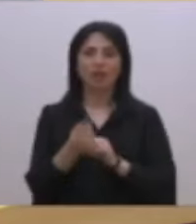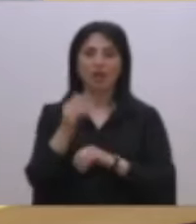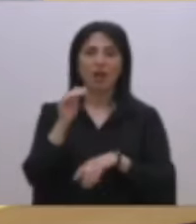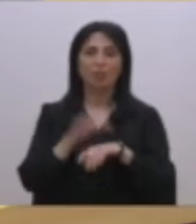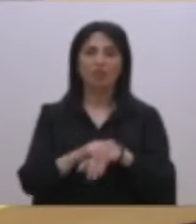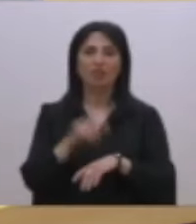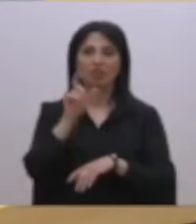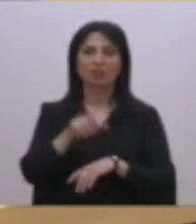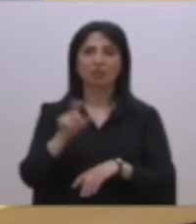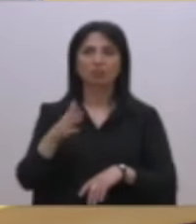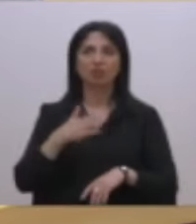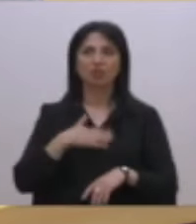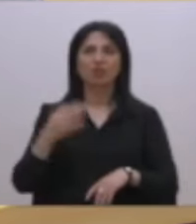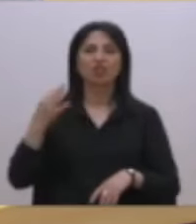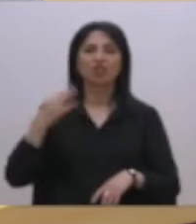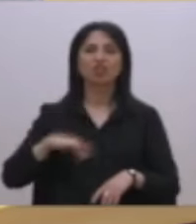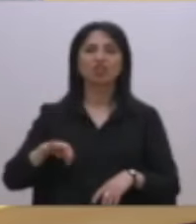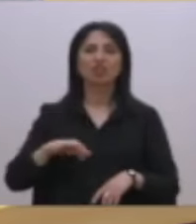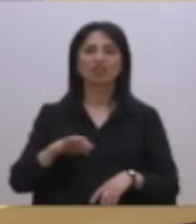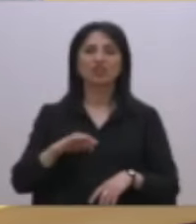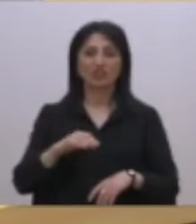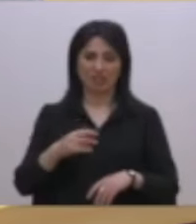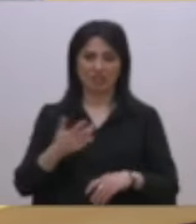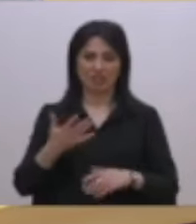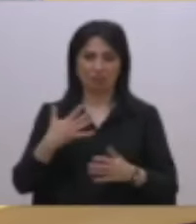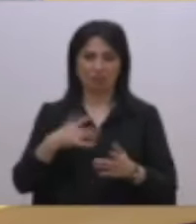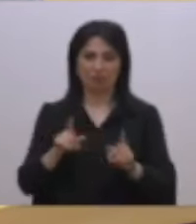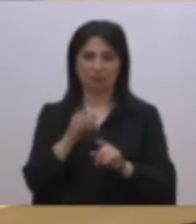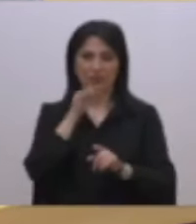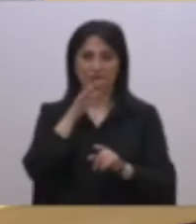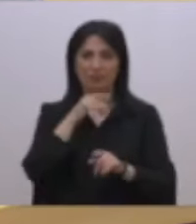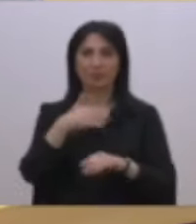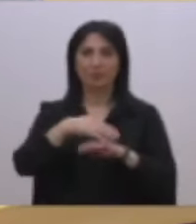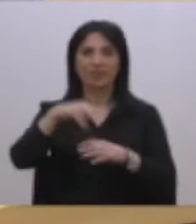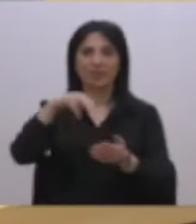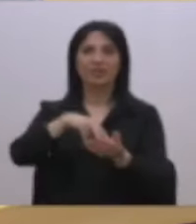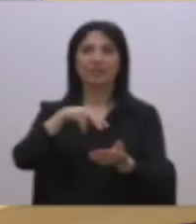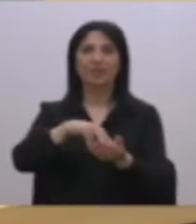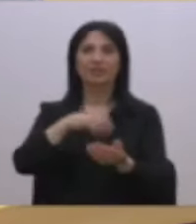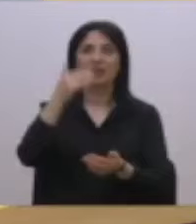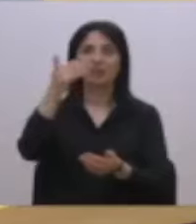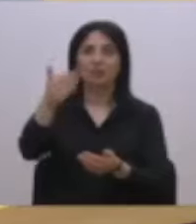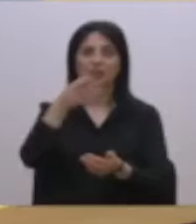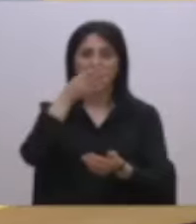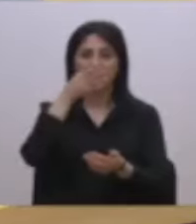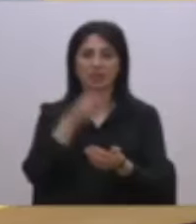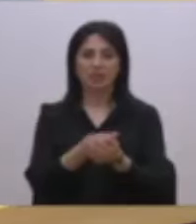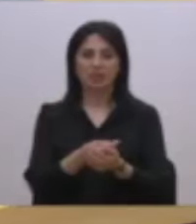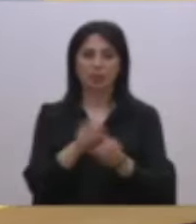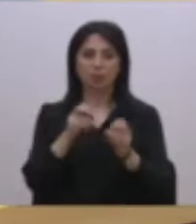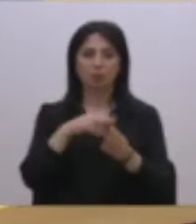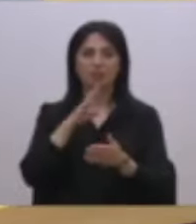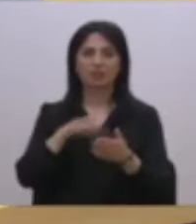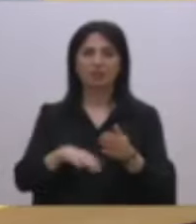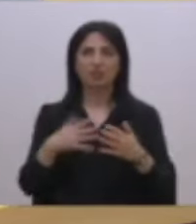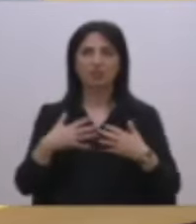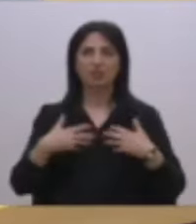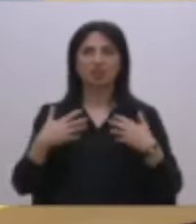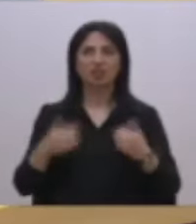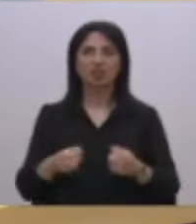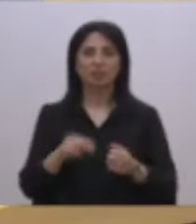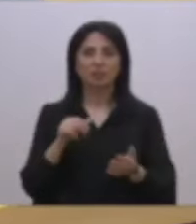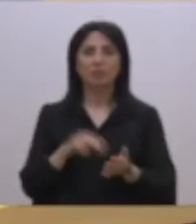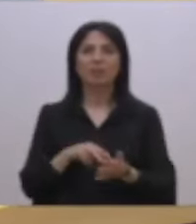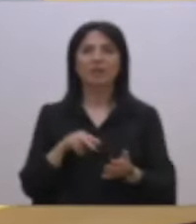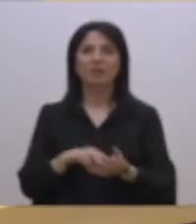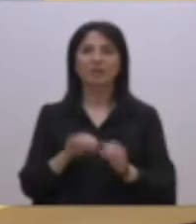აღმოვაჩინეთ ადამიანები, ჩვენი შვილების ხელა თაობა, რომლებიც გარეთ დგანა და მათი საკუთარი უსაფრთხოების და ჯანმრთელობის